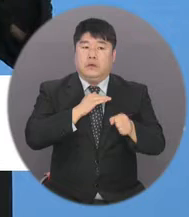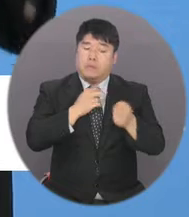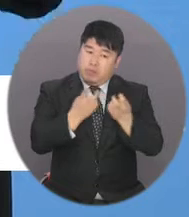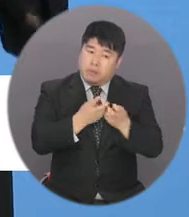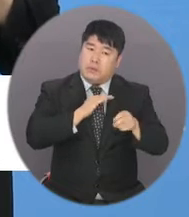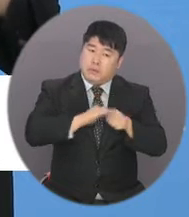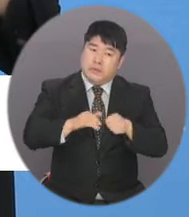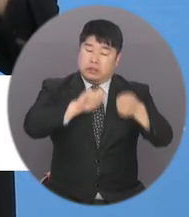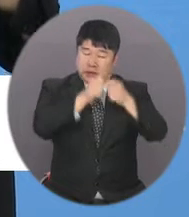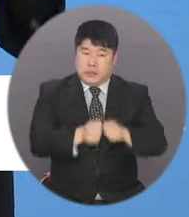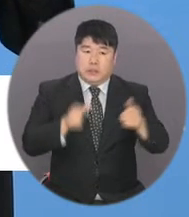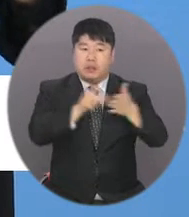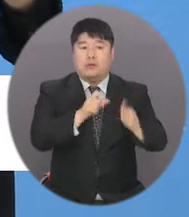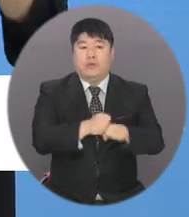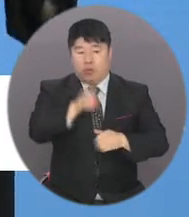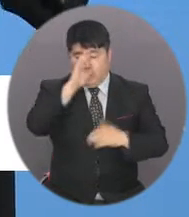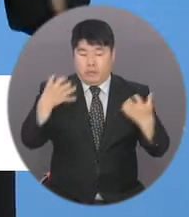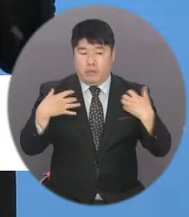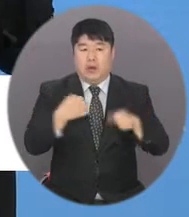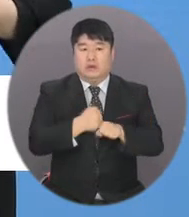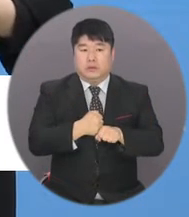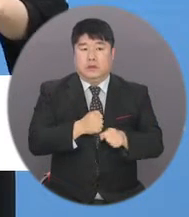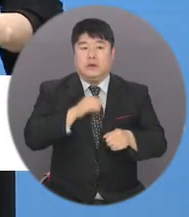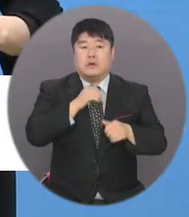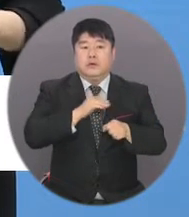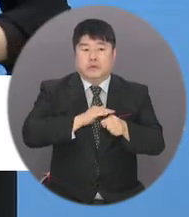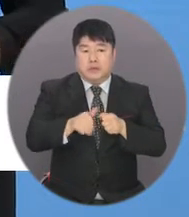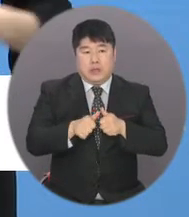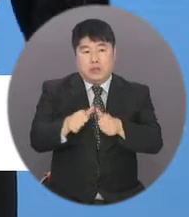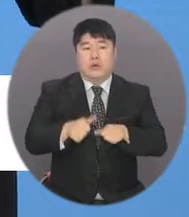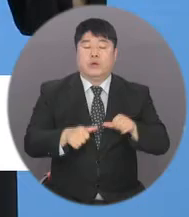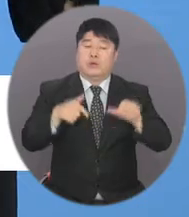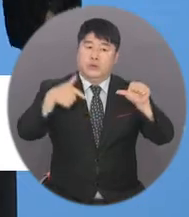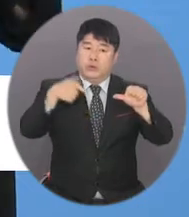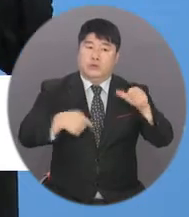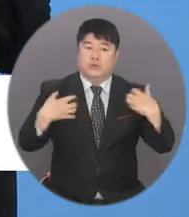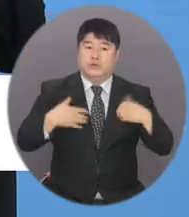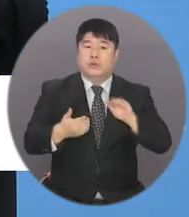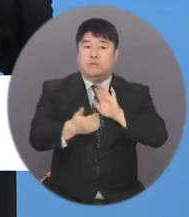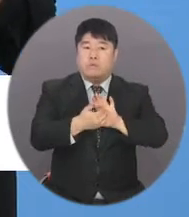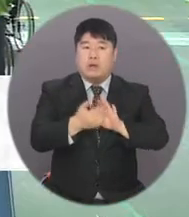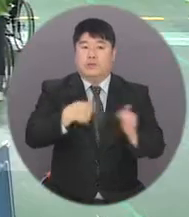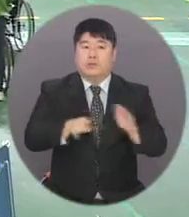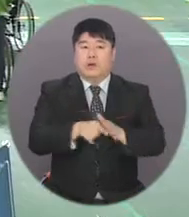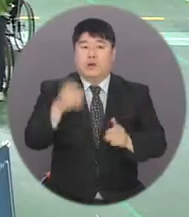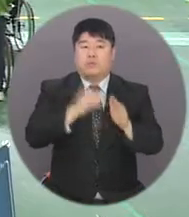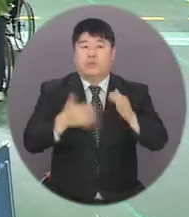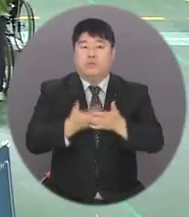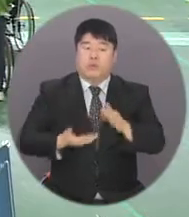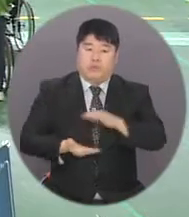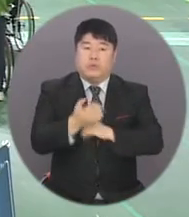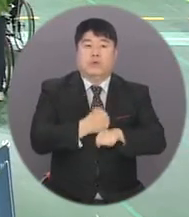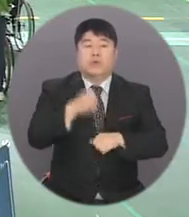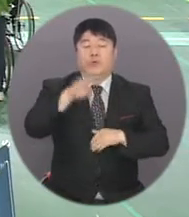자세히 기재하고 질병청의 지침을 따라서 5개 구청에 재발 방지 공문을 보냈습니다.